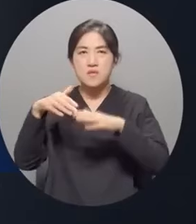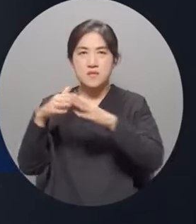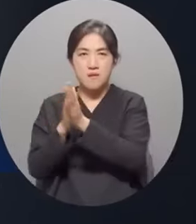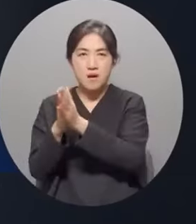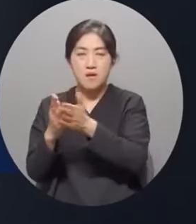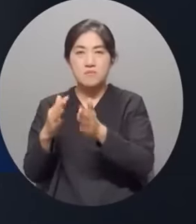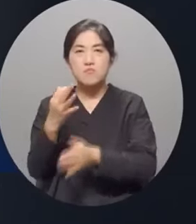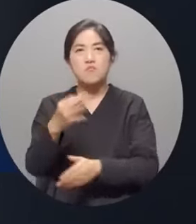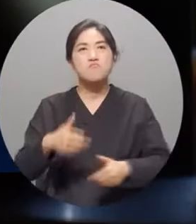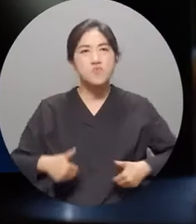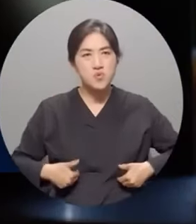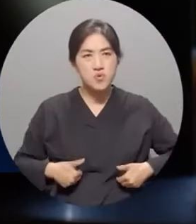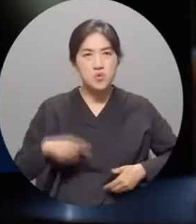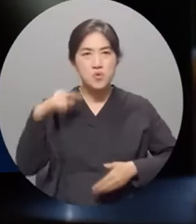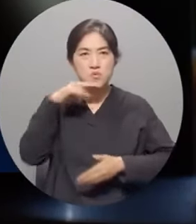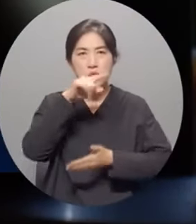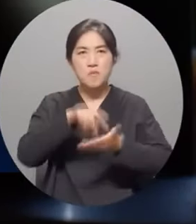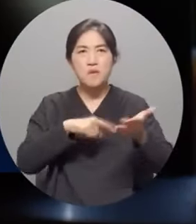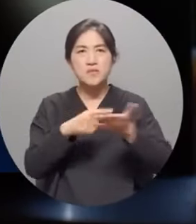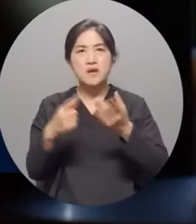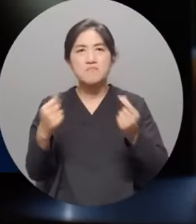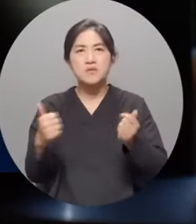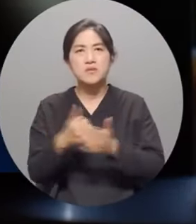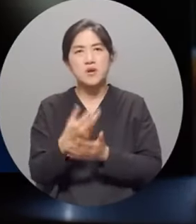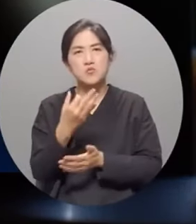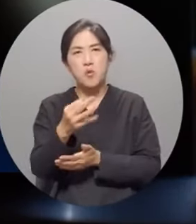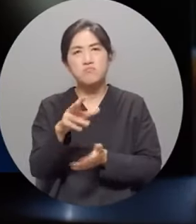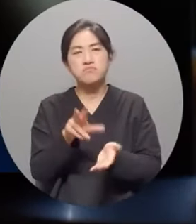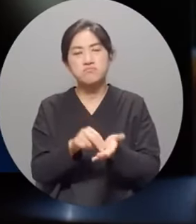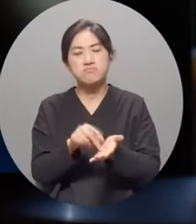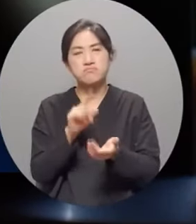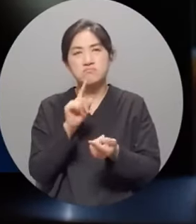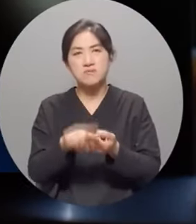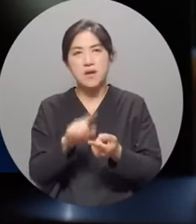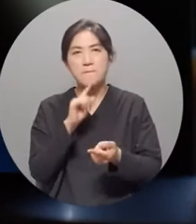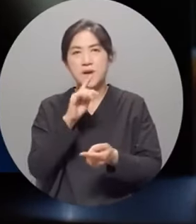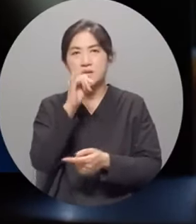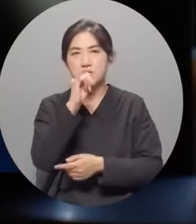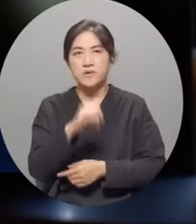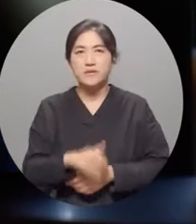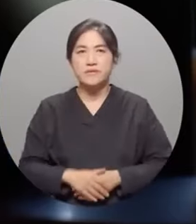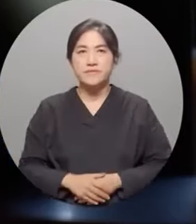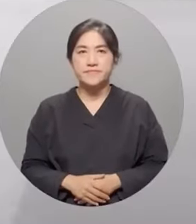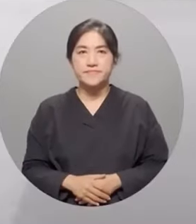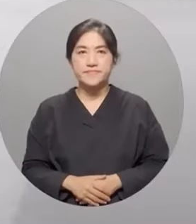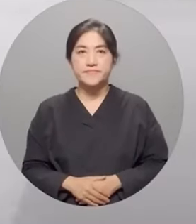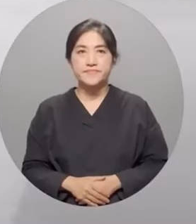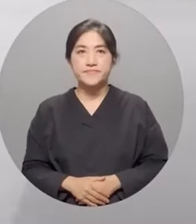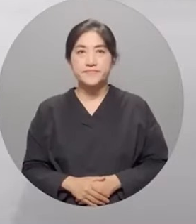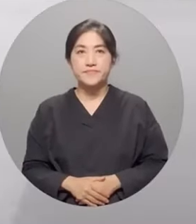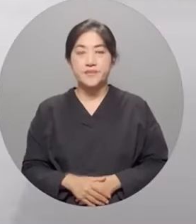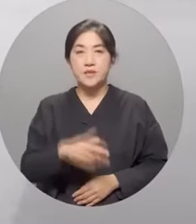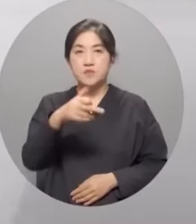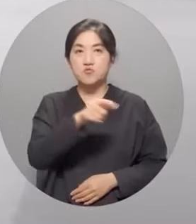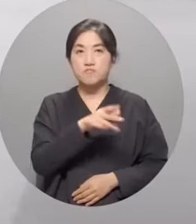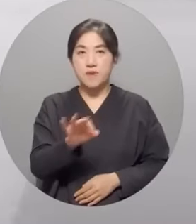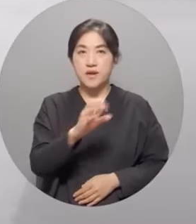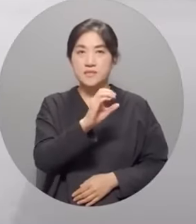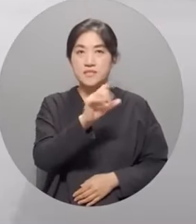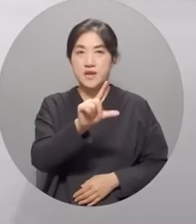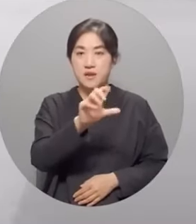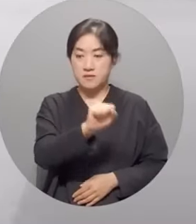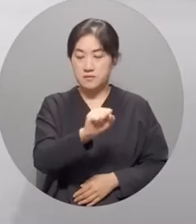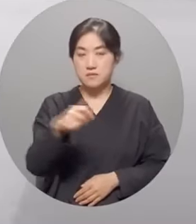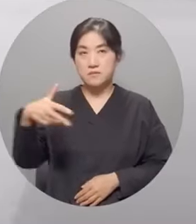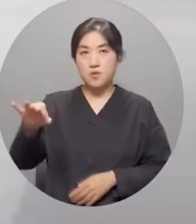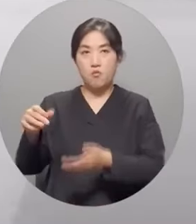돈이 필요하다고. 손해배상 비슷한 긍정적인 문제를 거론한 적이 있었어요. 쿠팡 CLS는 정